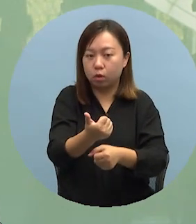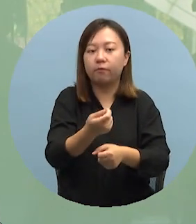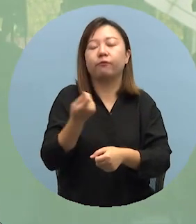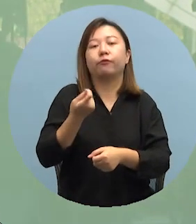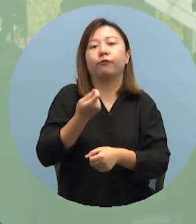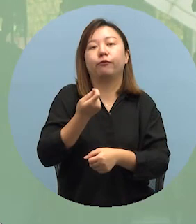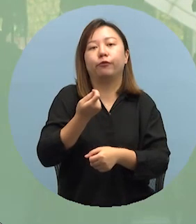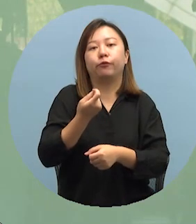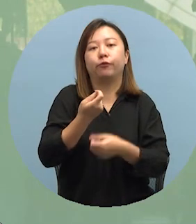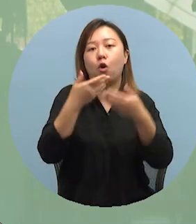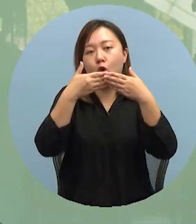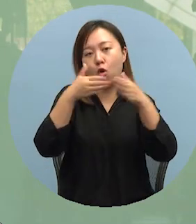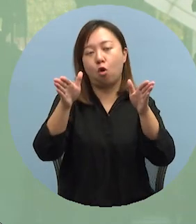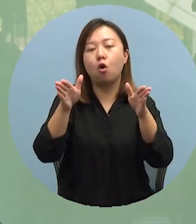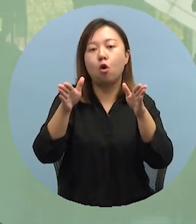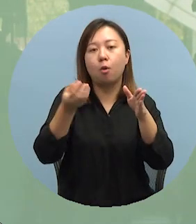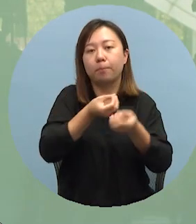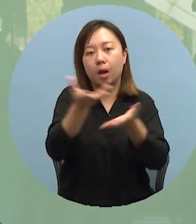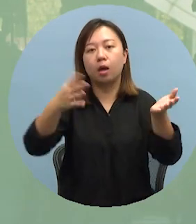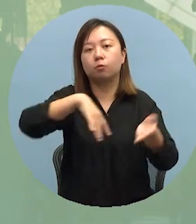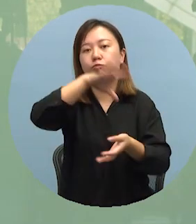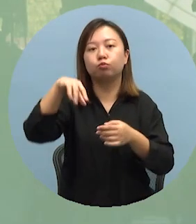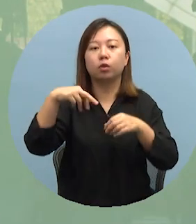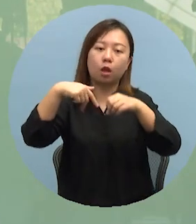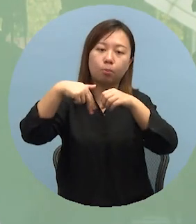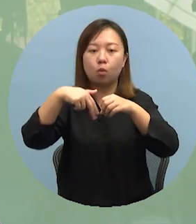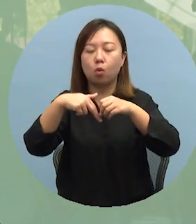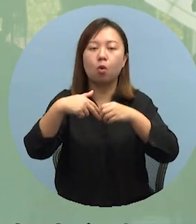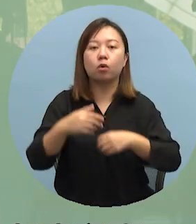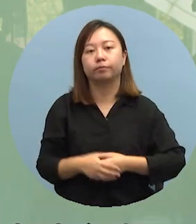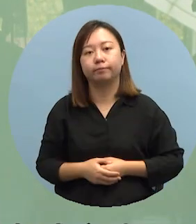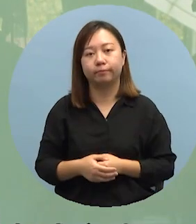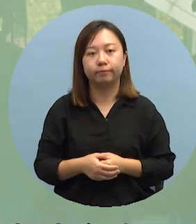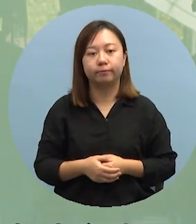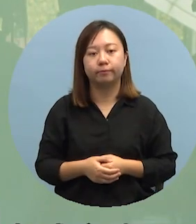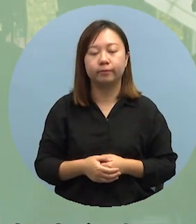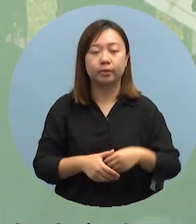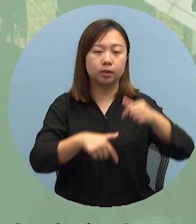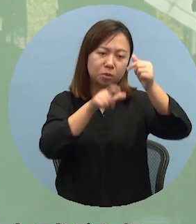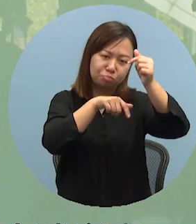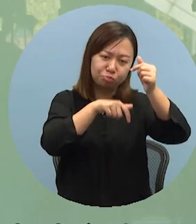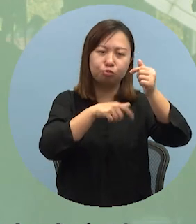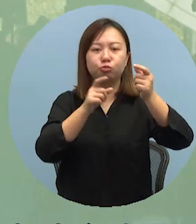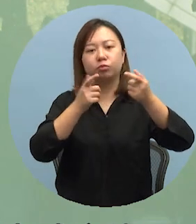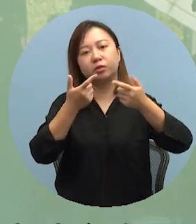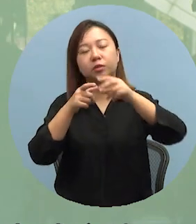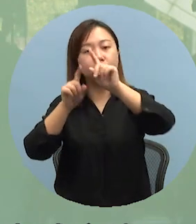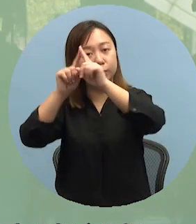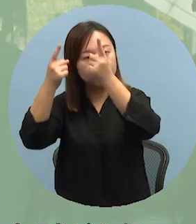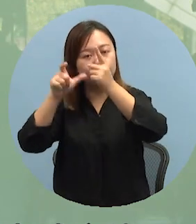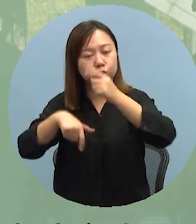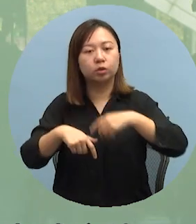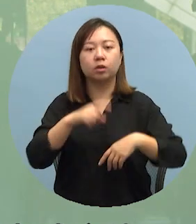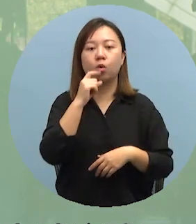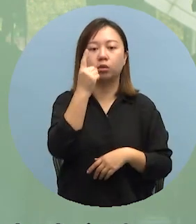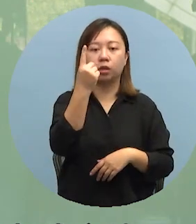合俾翻市民大眾咧去踢波咧，然後我哋就會盡快開放。10月同埋11月咧係會有2個高爾夫